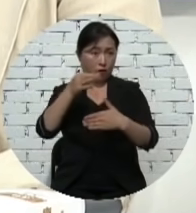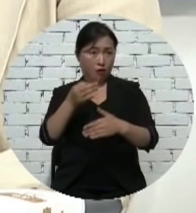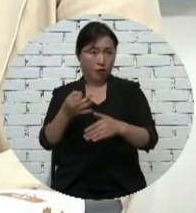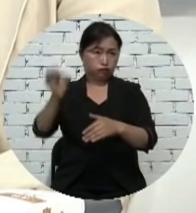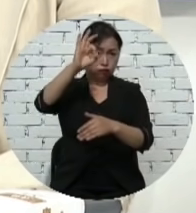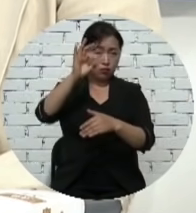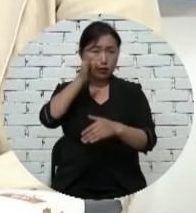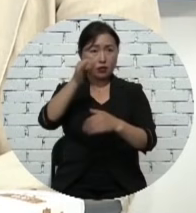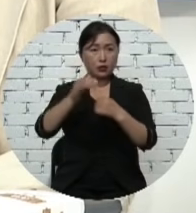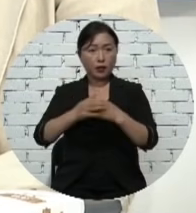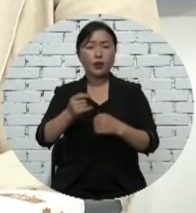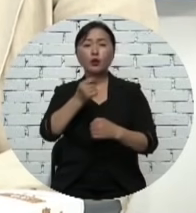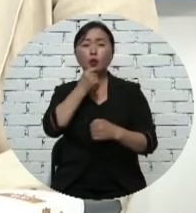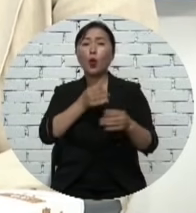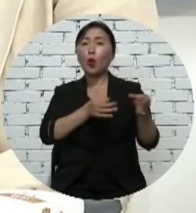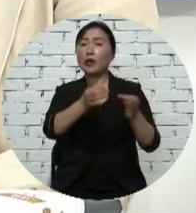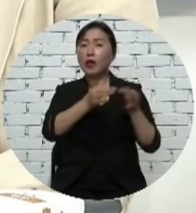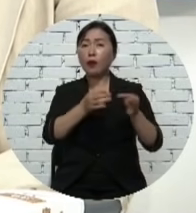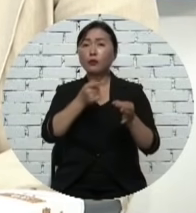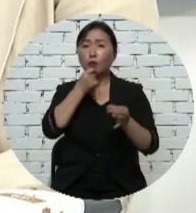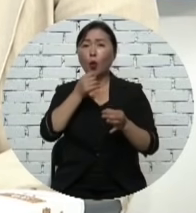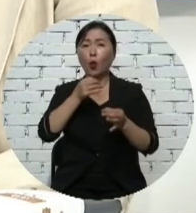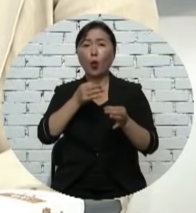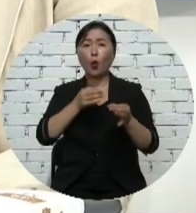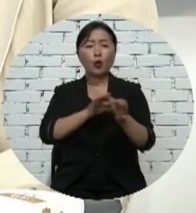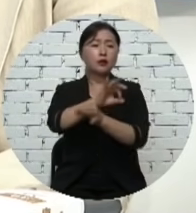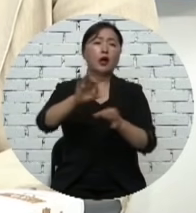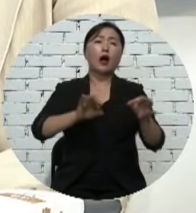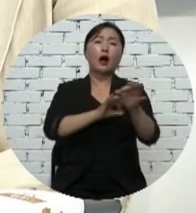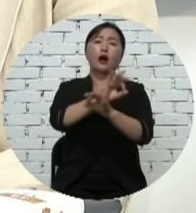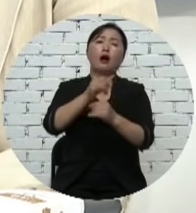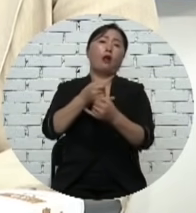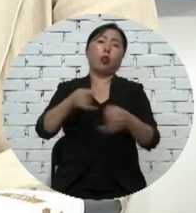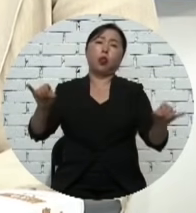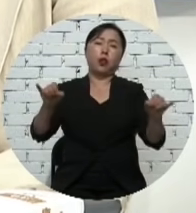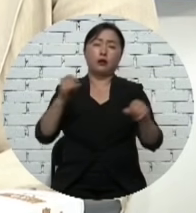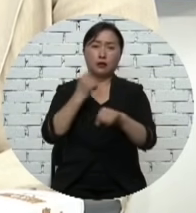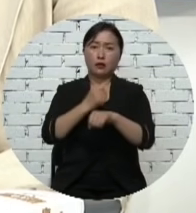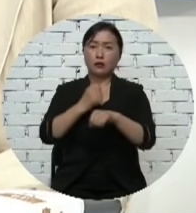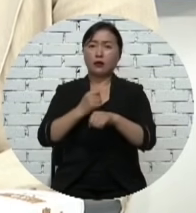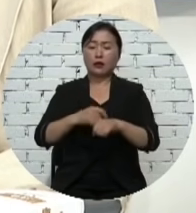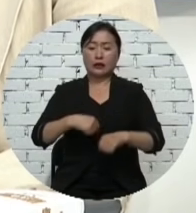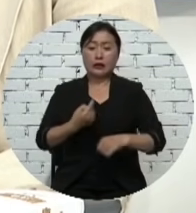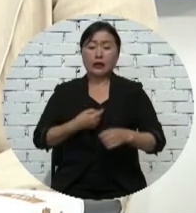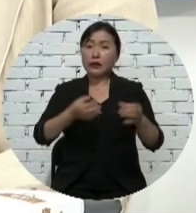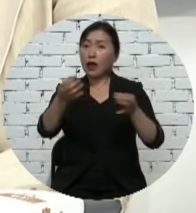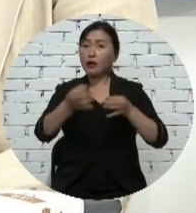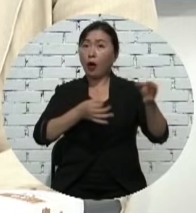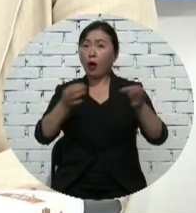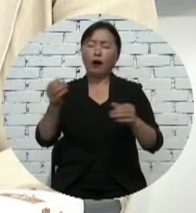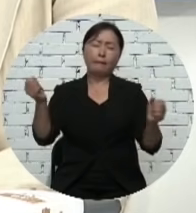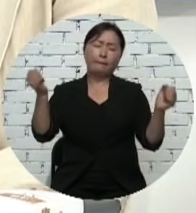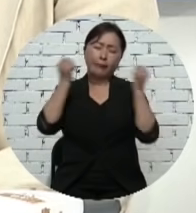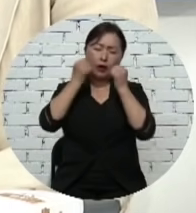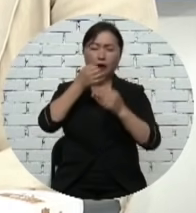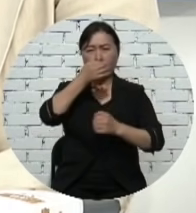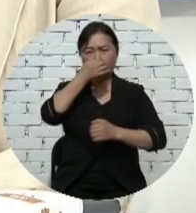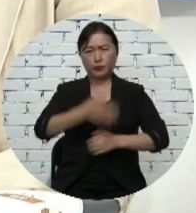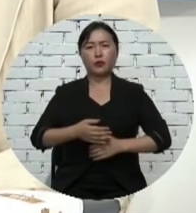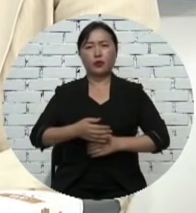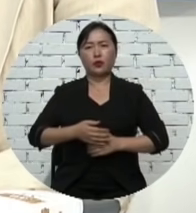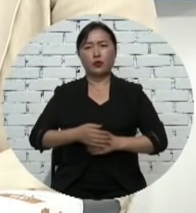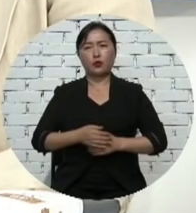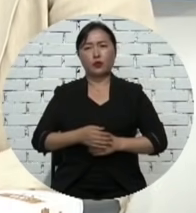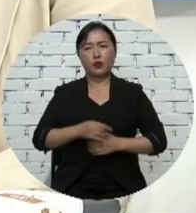우리 소기업 소상공인들 자영업자들이 다 지금 그야말로 굉장히 어렵게 된 거 아니에요. 아,